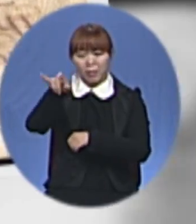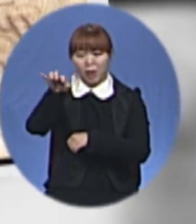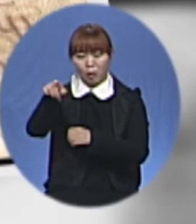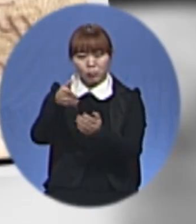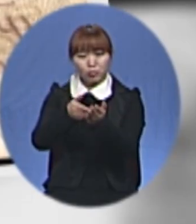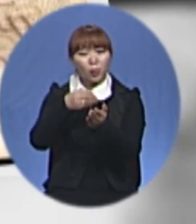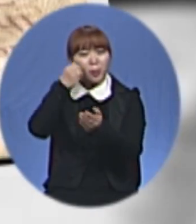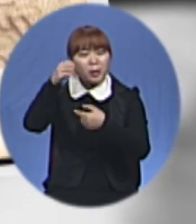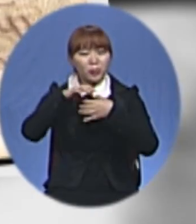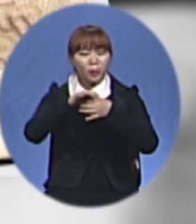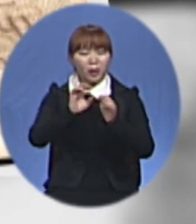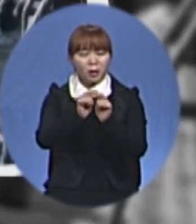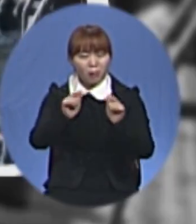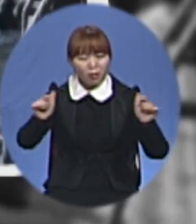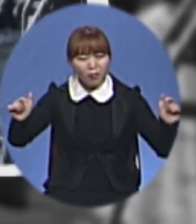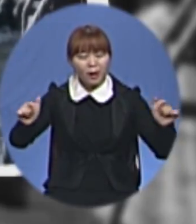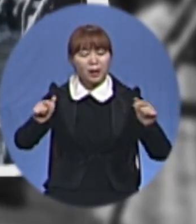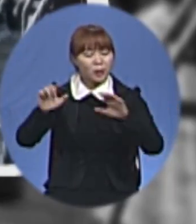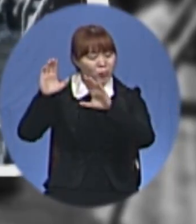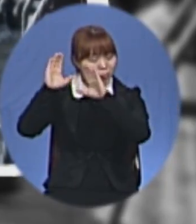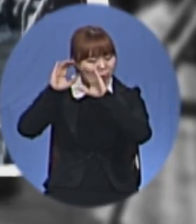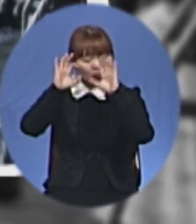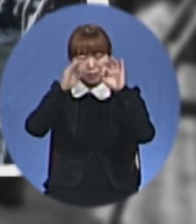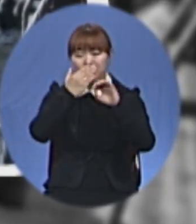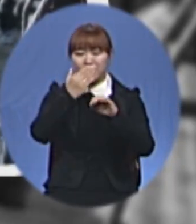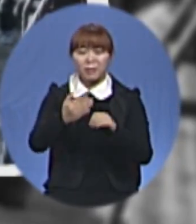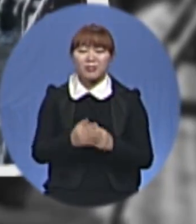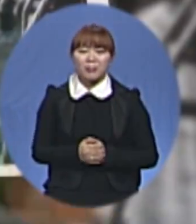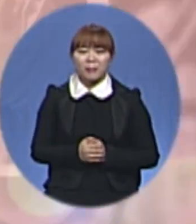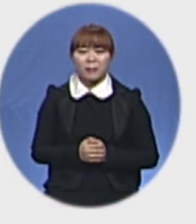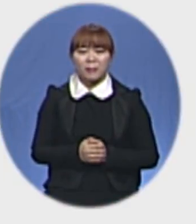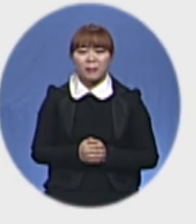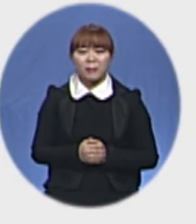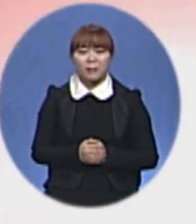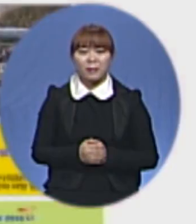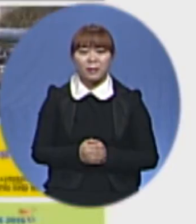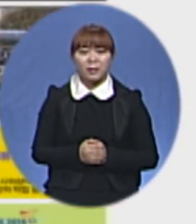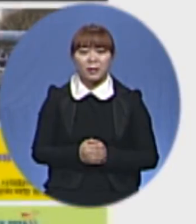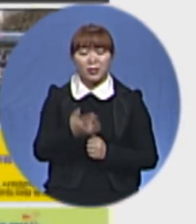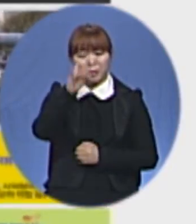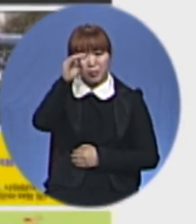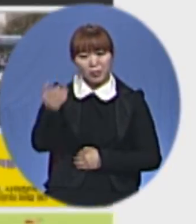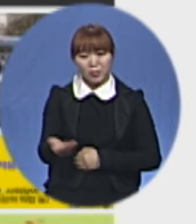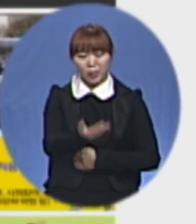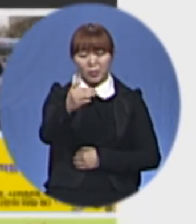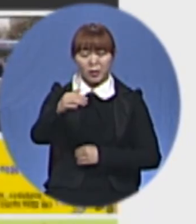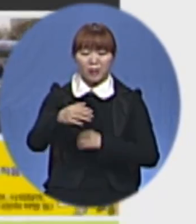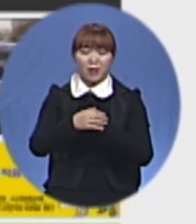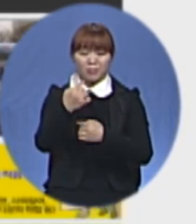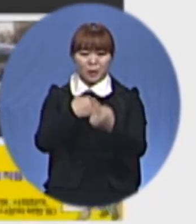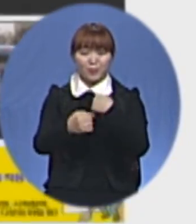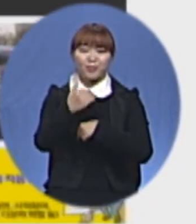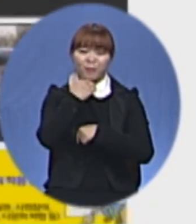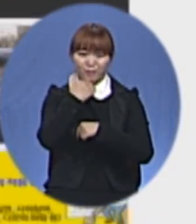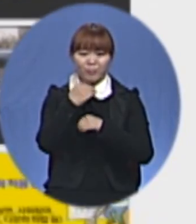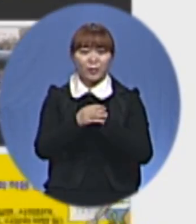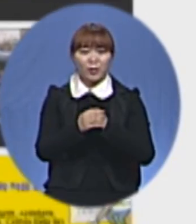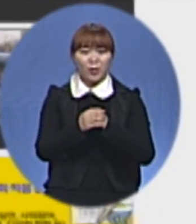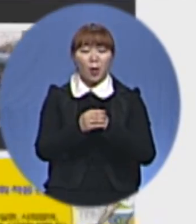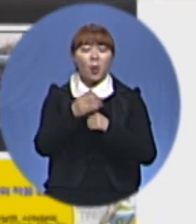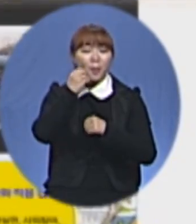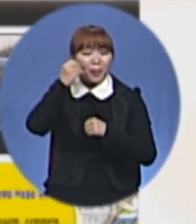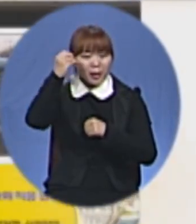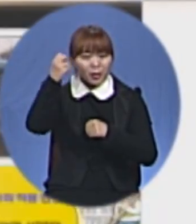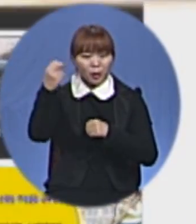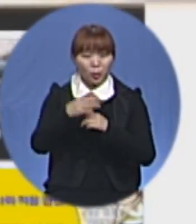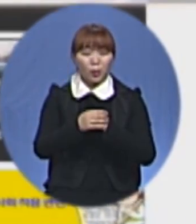웰페어뉴스 홈페이지를 통해 보다 다양한 소식을 접할 수 있습니다. 시청자 여러분의 제보를 기다립니다. 웰페어뉴스